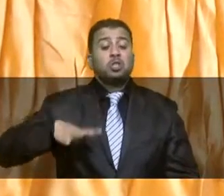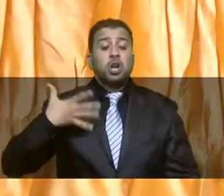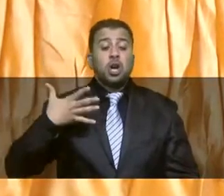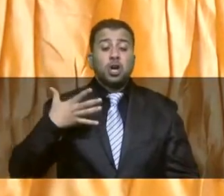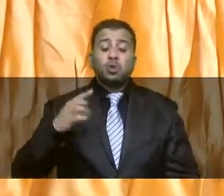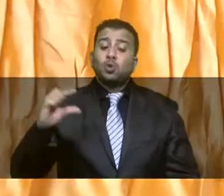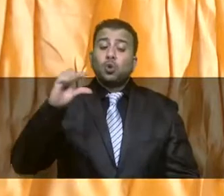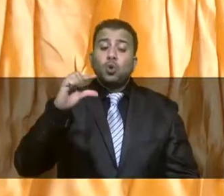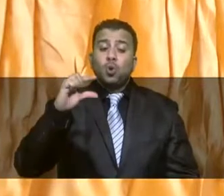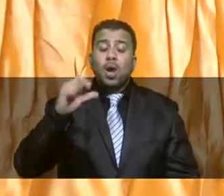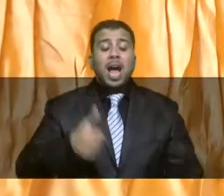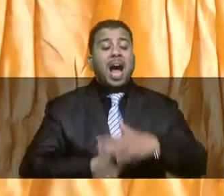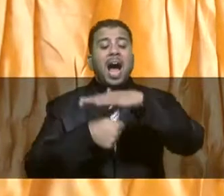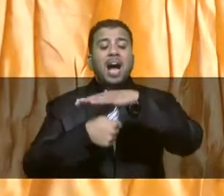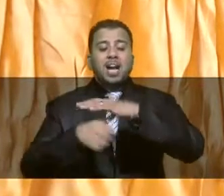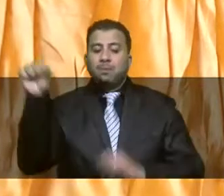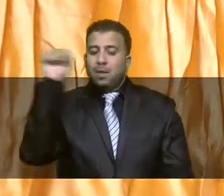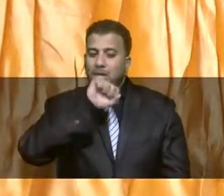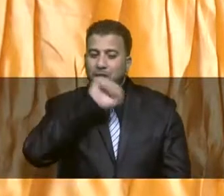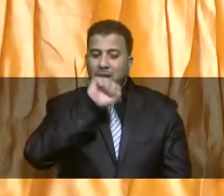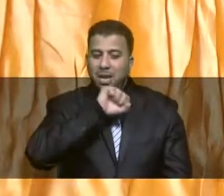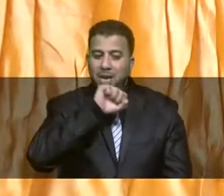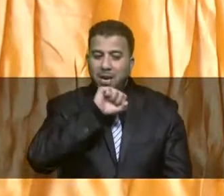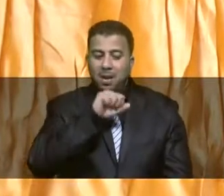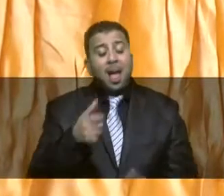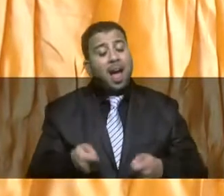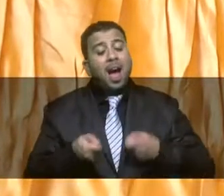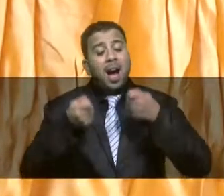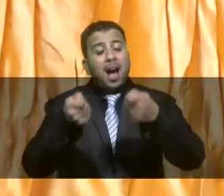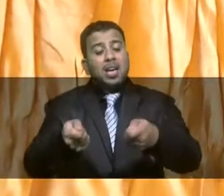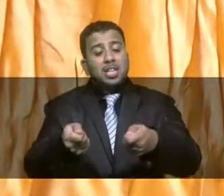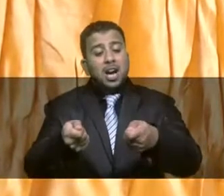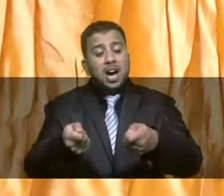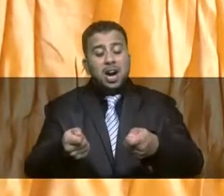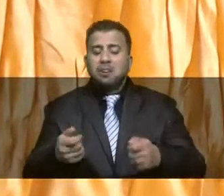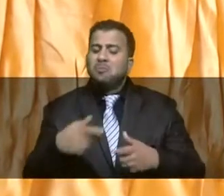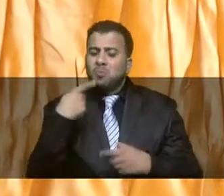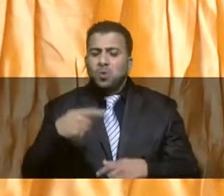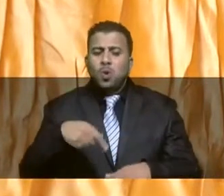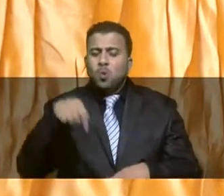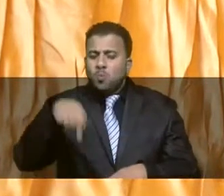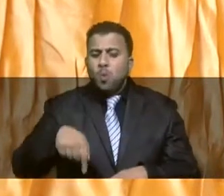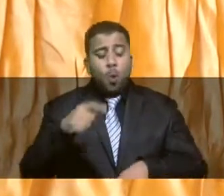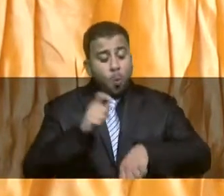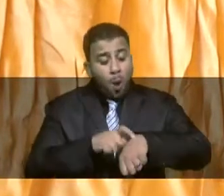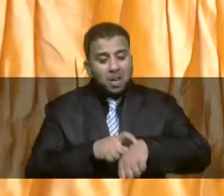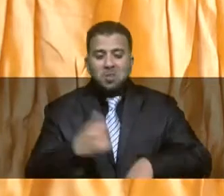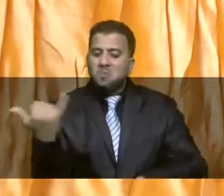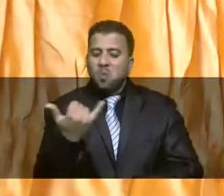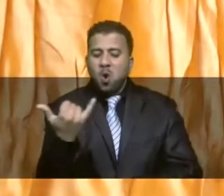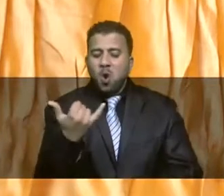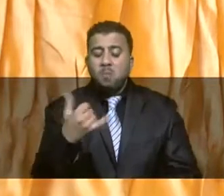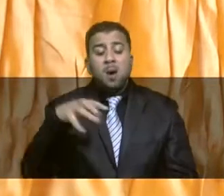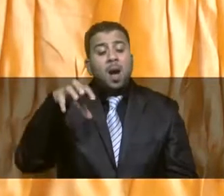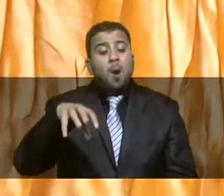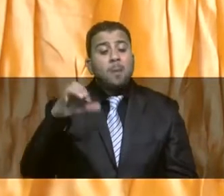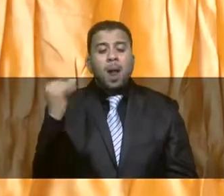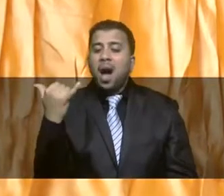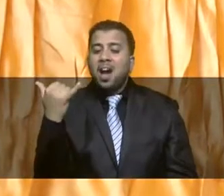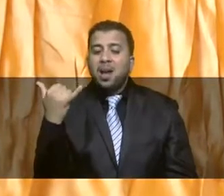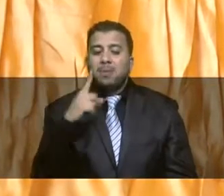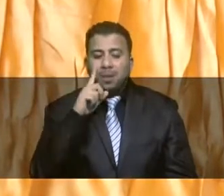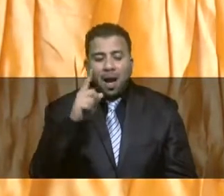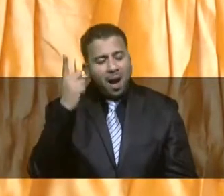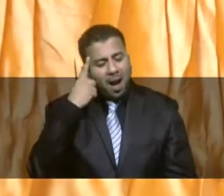سلطان القاسم حاكم الشارقة لهذا العطاء المهم في وقت مهم. الأمة العربية تعيش هذه الأيام